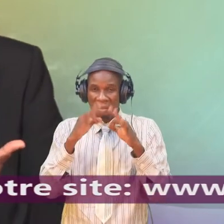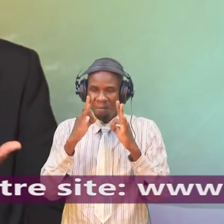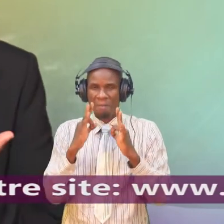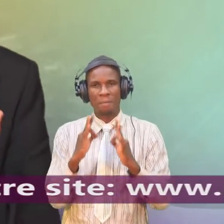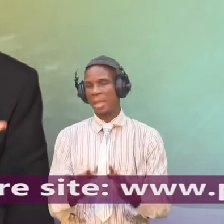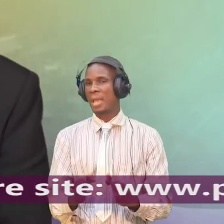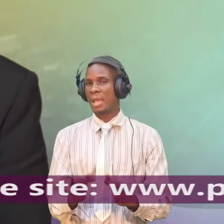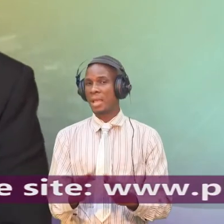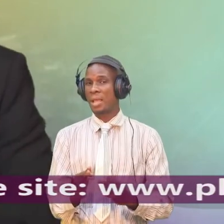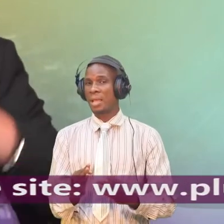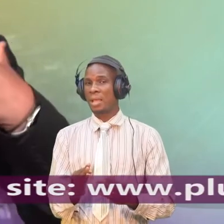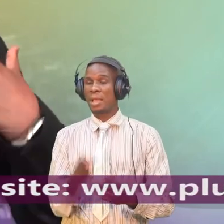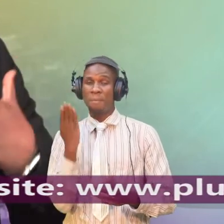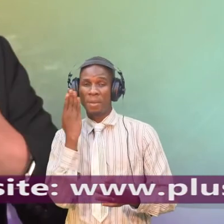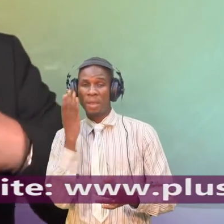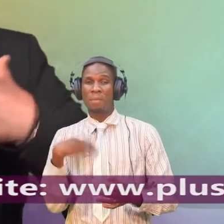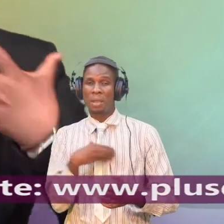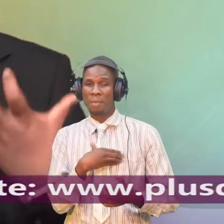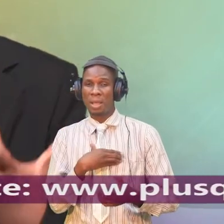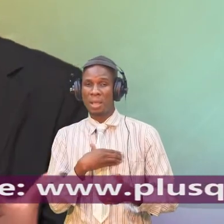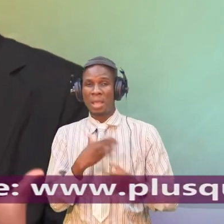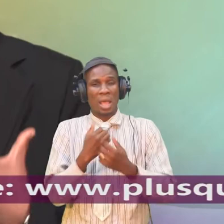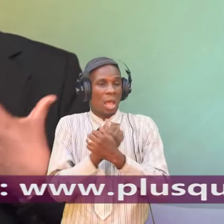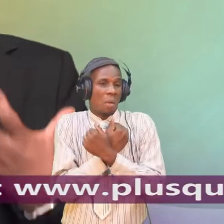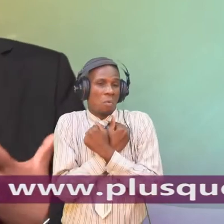néglige souvent la confession et le